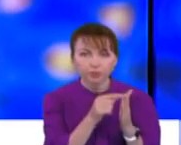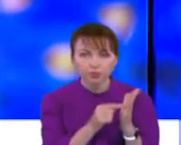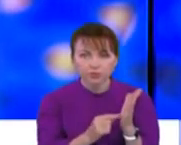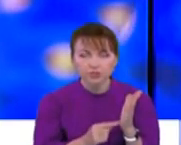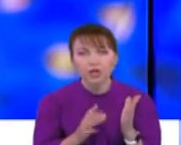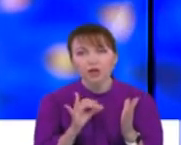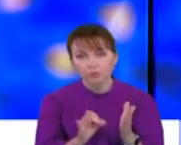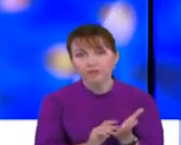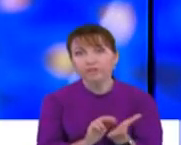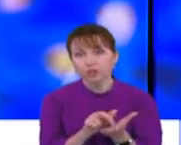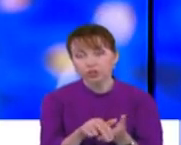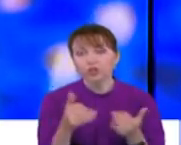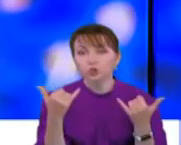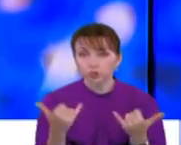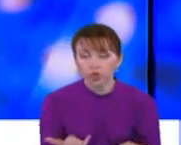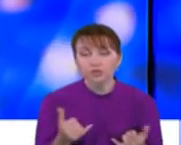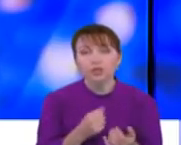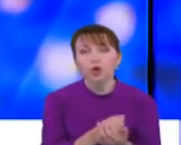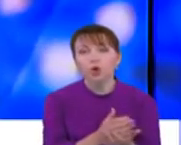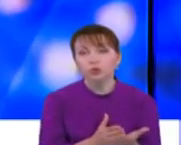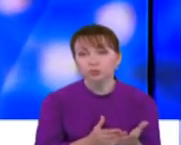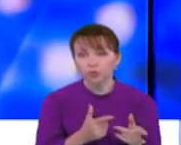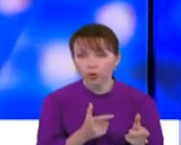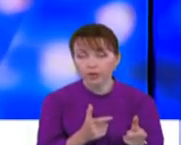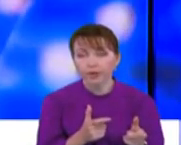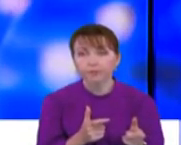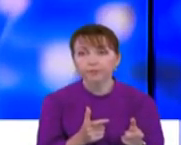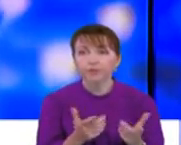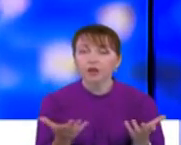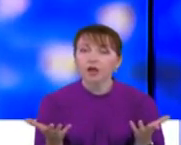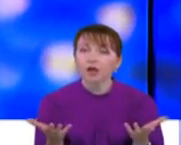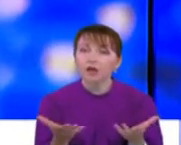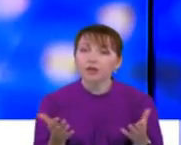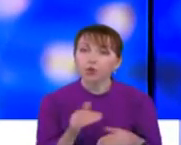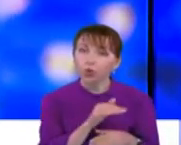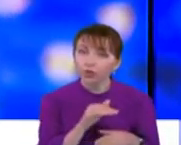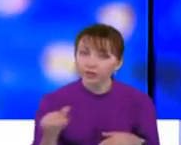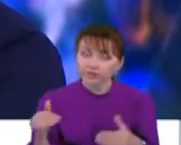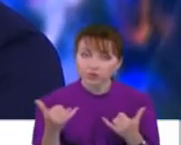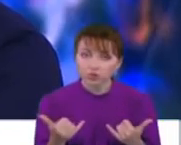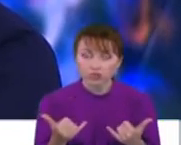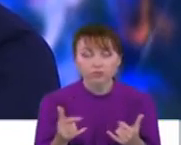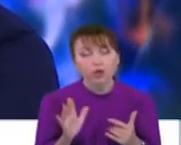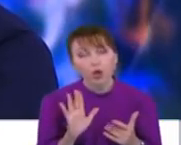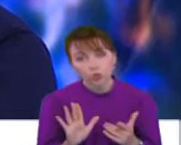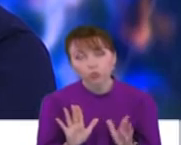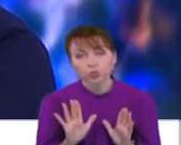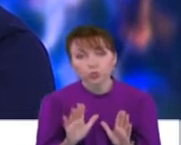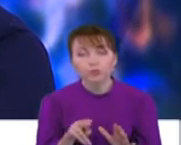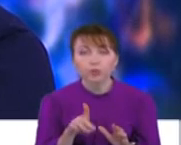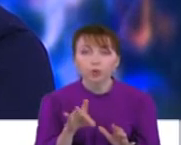на сучасне озброєння. Хоча, якого рівня сучасне? Як? Ну, якого рівня? Ну, по оптимістичним